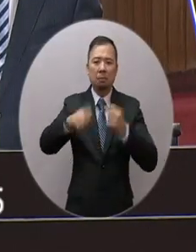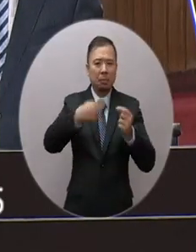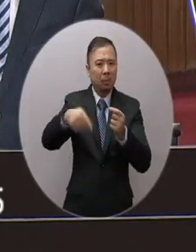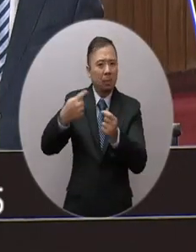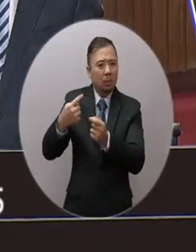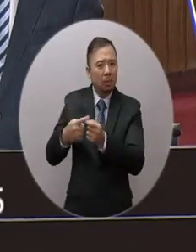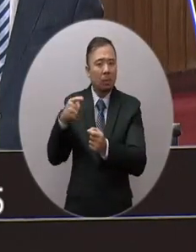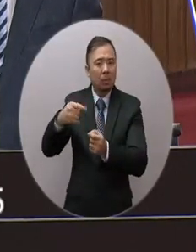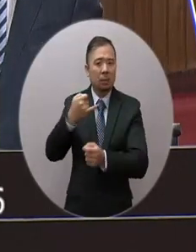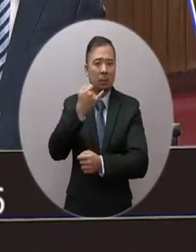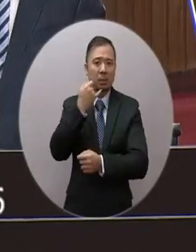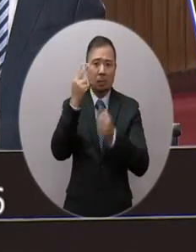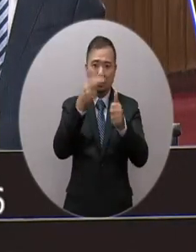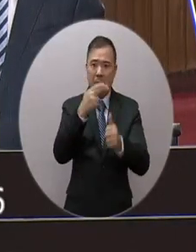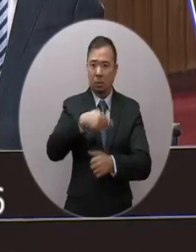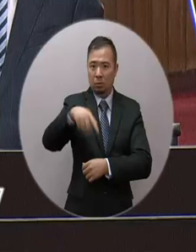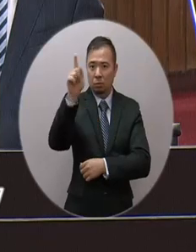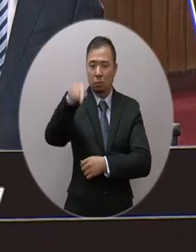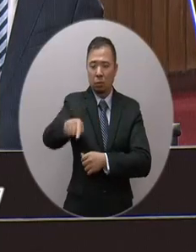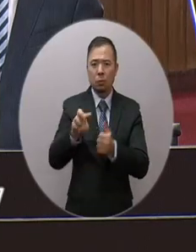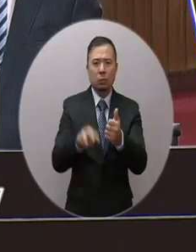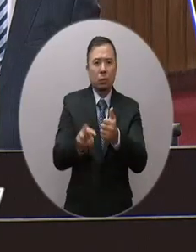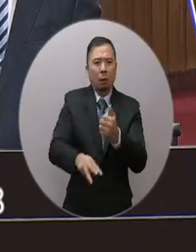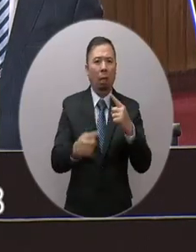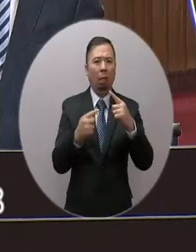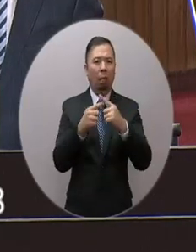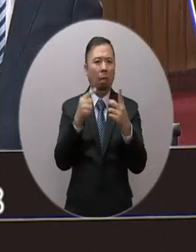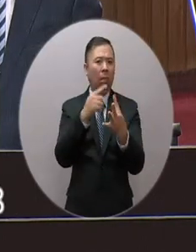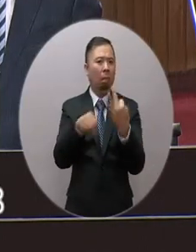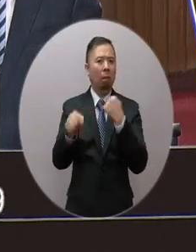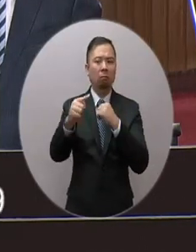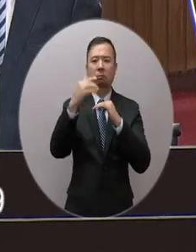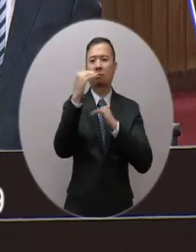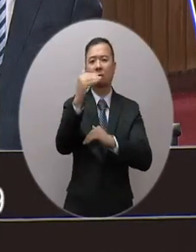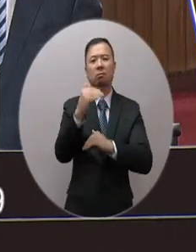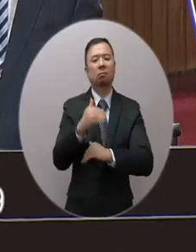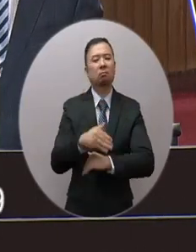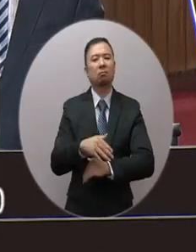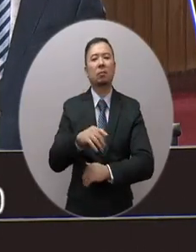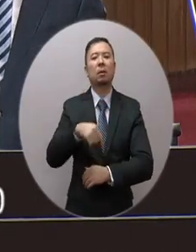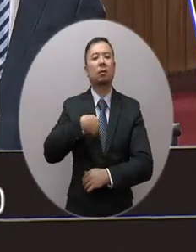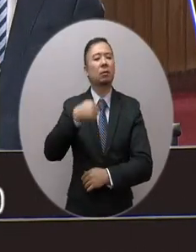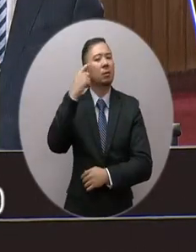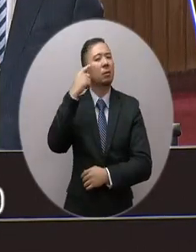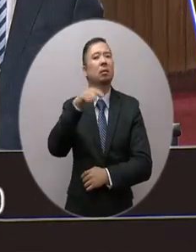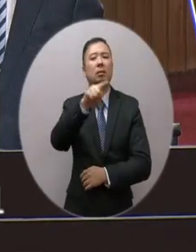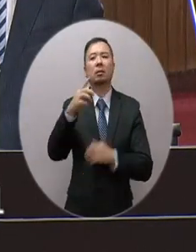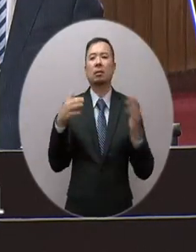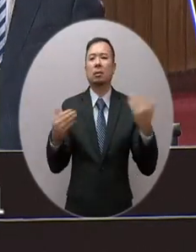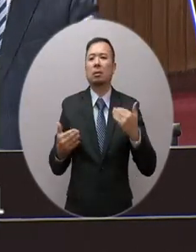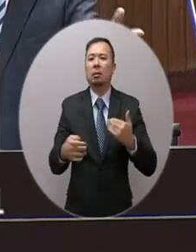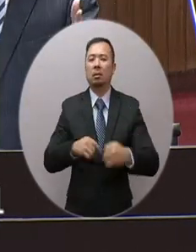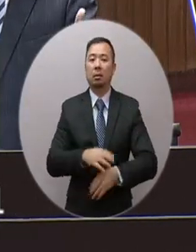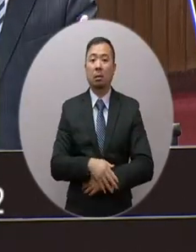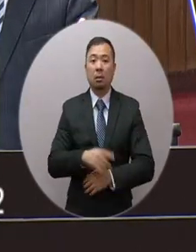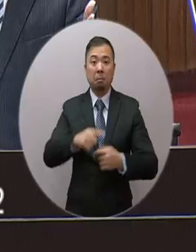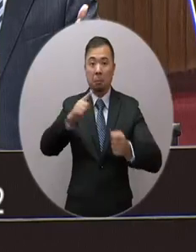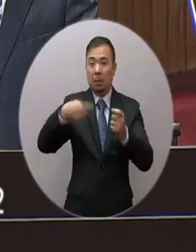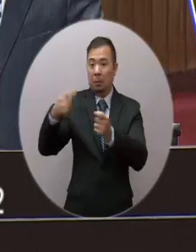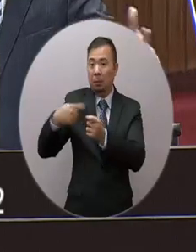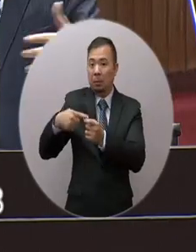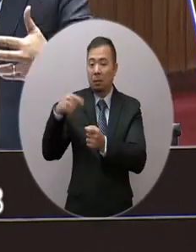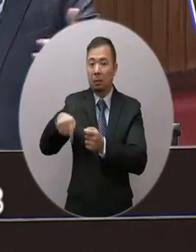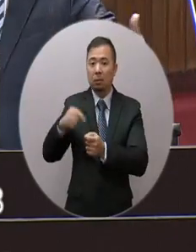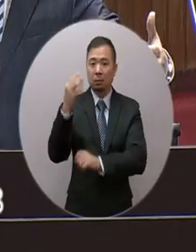受检任训的人员都受到限制啊。我想这个总统应该知道，他当年也是去修婚的呀，他可能一年就